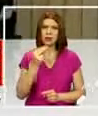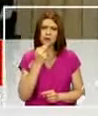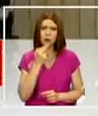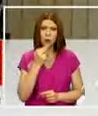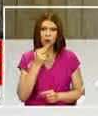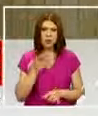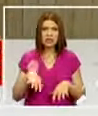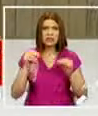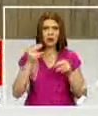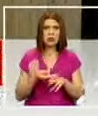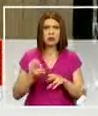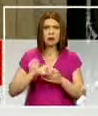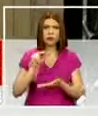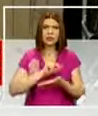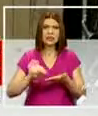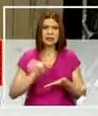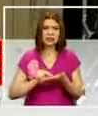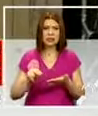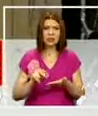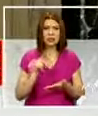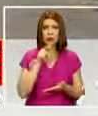multe însemnări în care